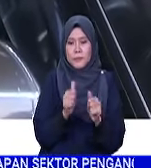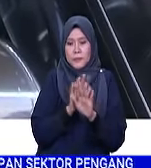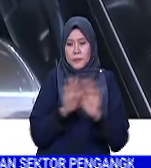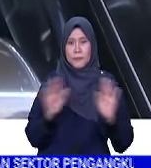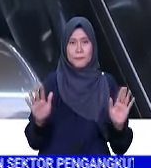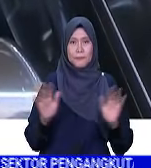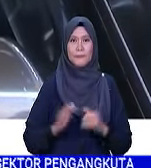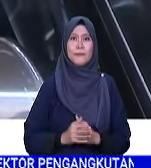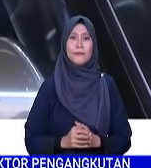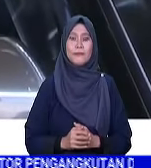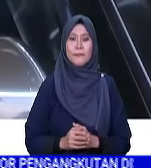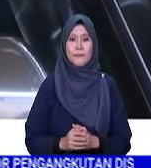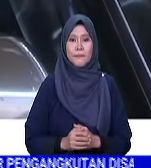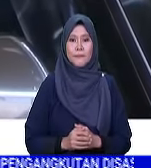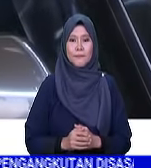barisan hadapan.